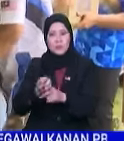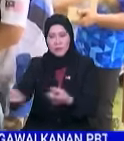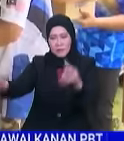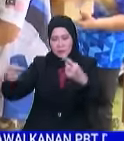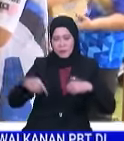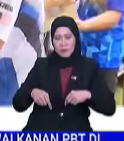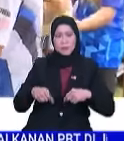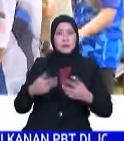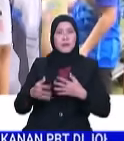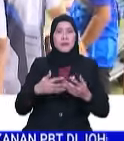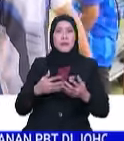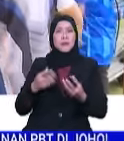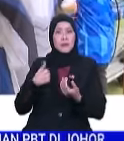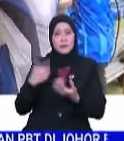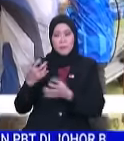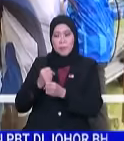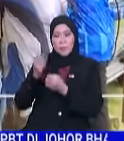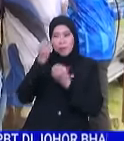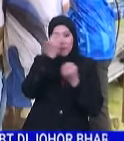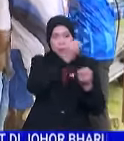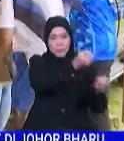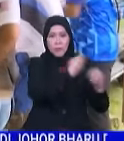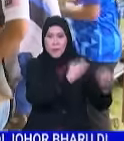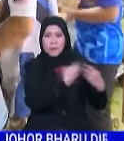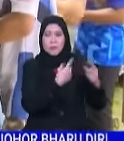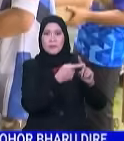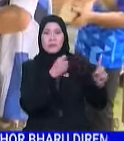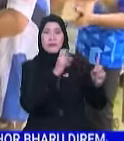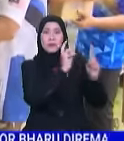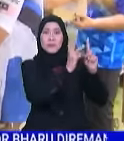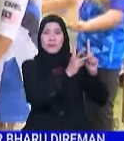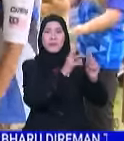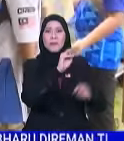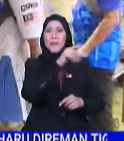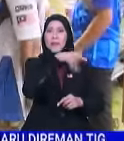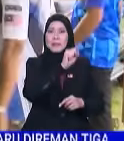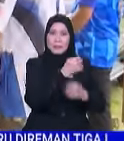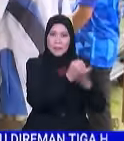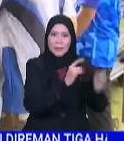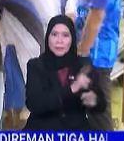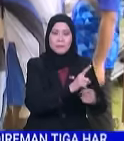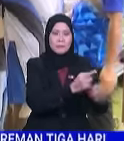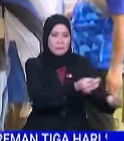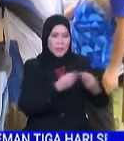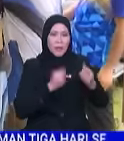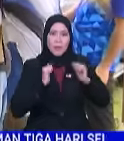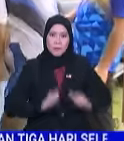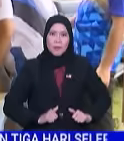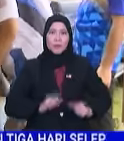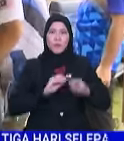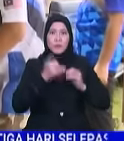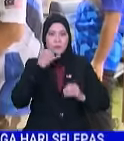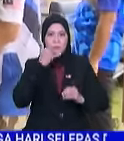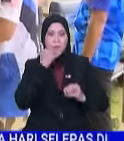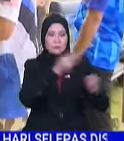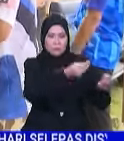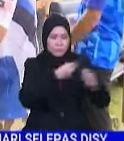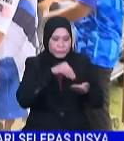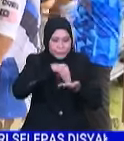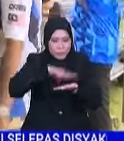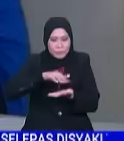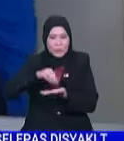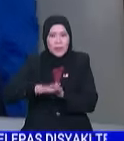Jadi mereka bagi, kami dapatkan je maklumat daripada JKM dan MAIP di mana mereka duduk, nombor telefon mereka, apa ni, alamat